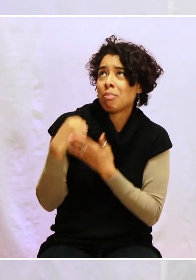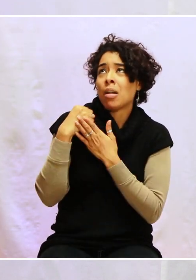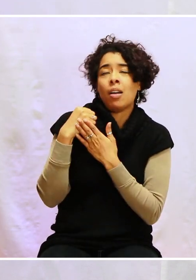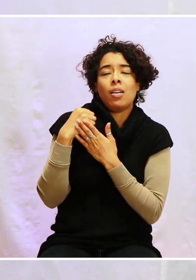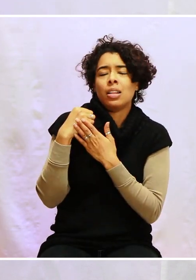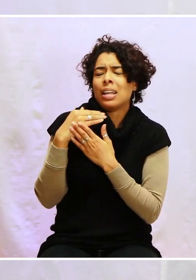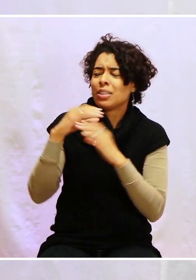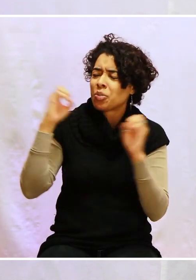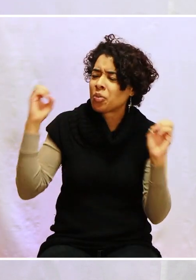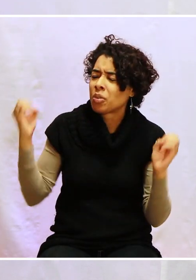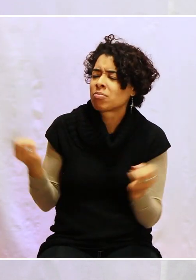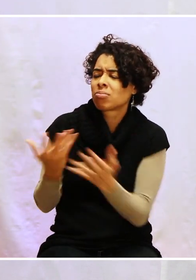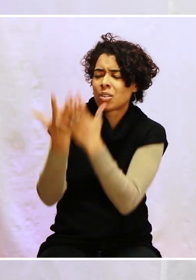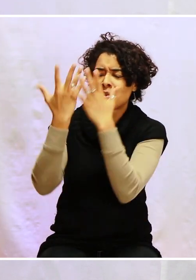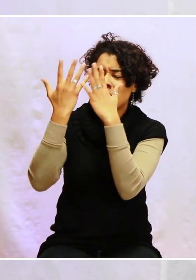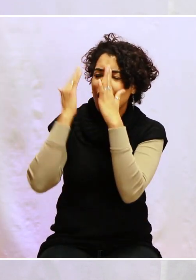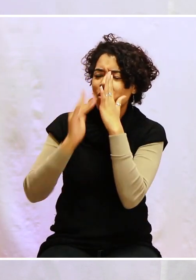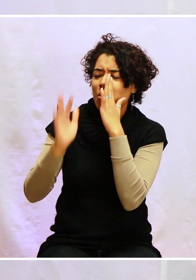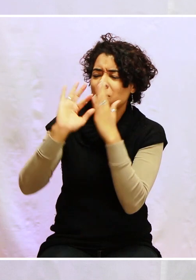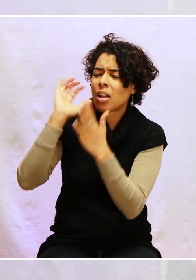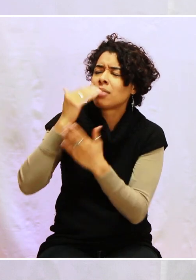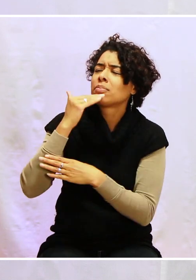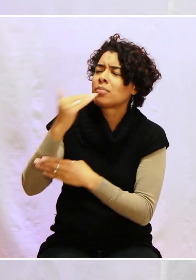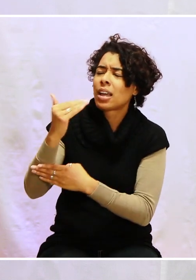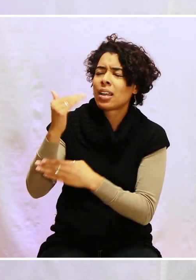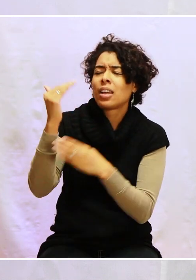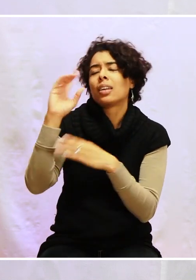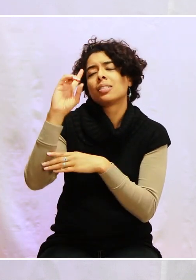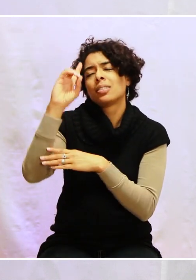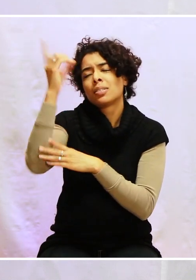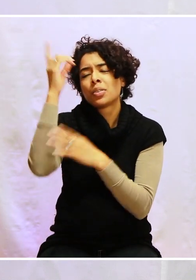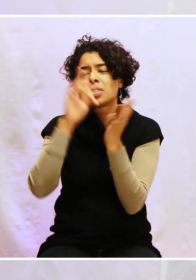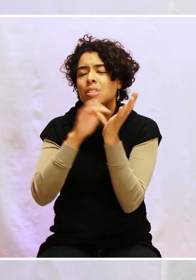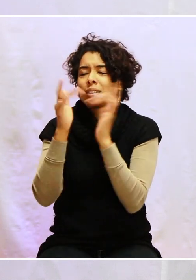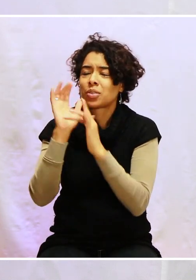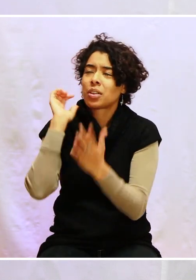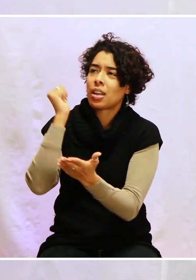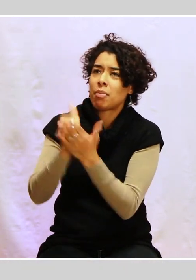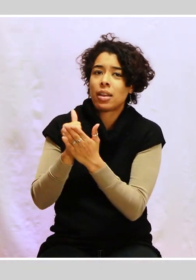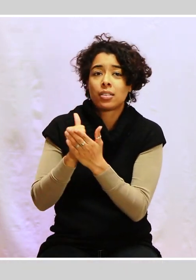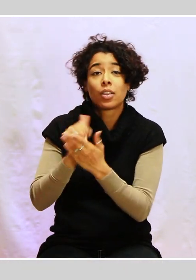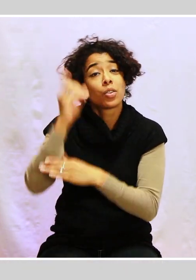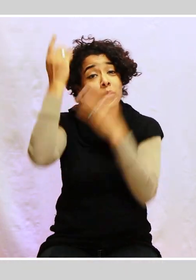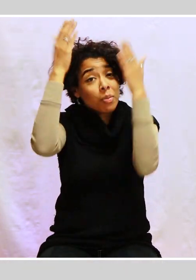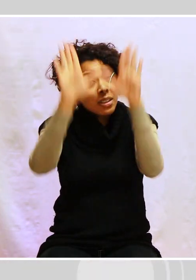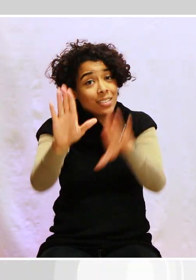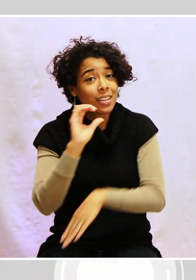notre Dieu. Merci, Jésus. Amen. Que Dieu vous bénisse. On se retrouve demain.